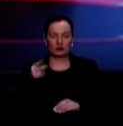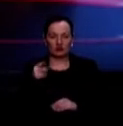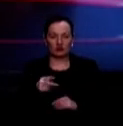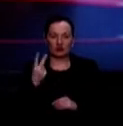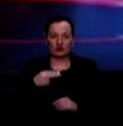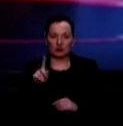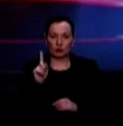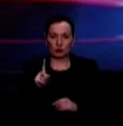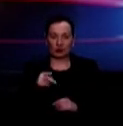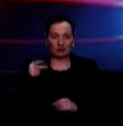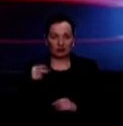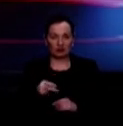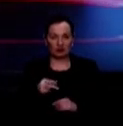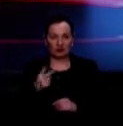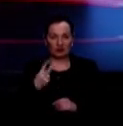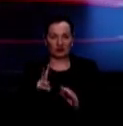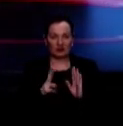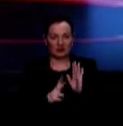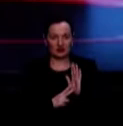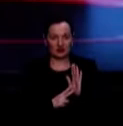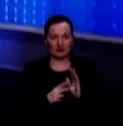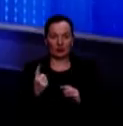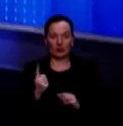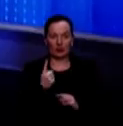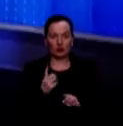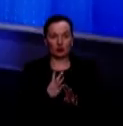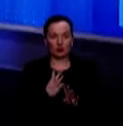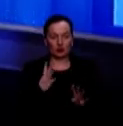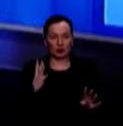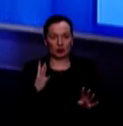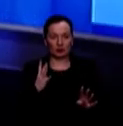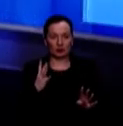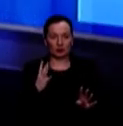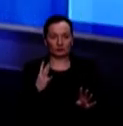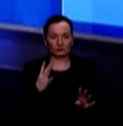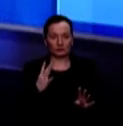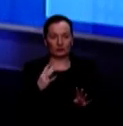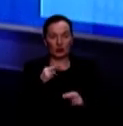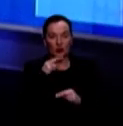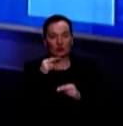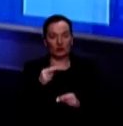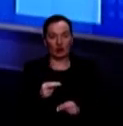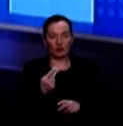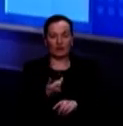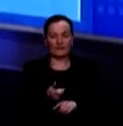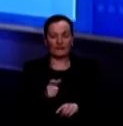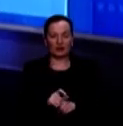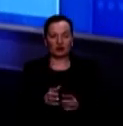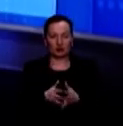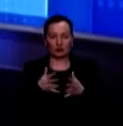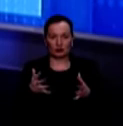2021-2027, в першу чергу вони приділили увагу більш широку і за основу взяли